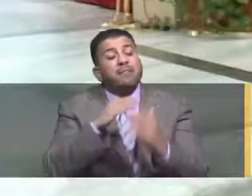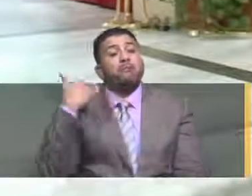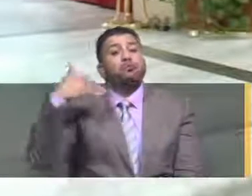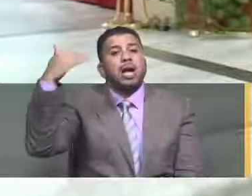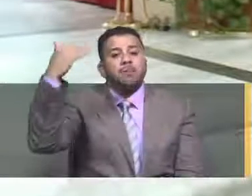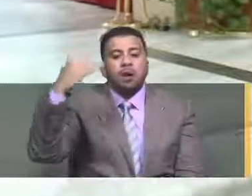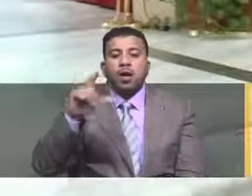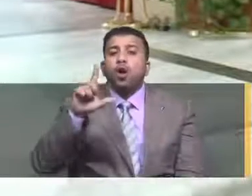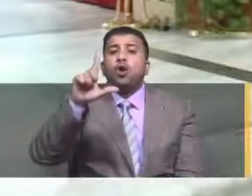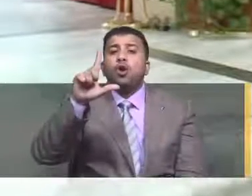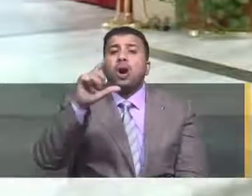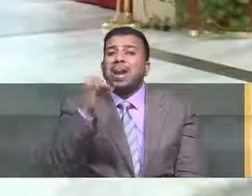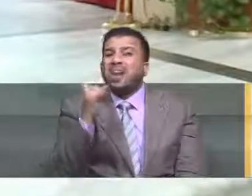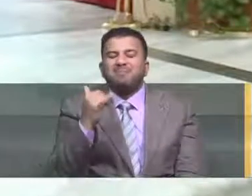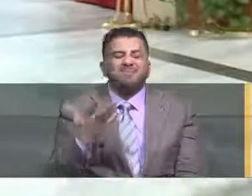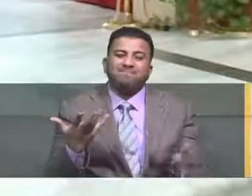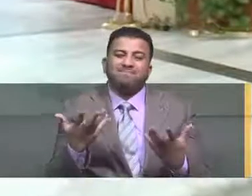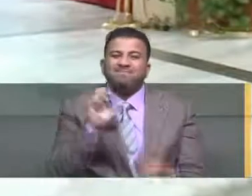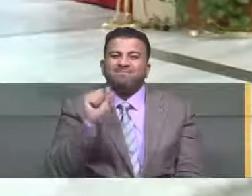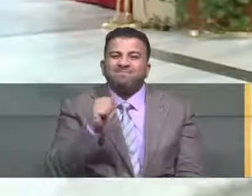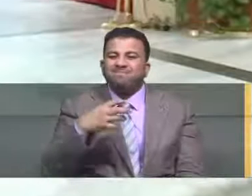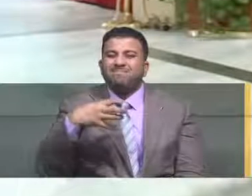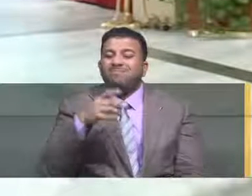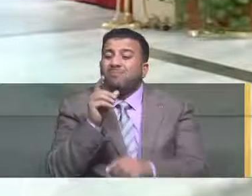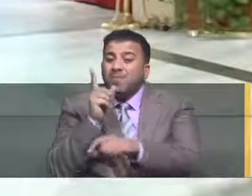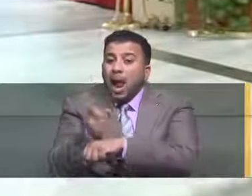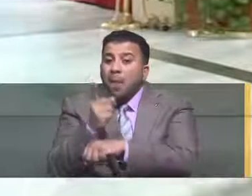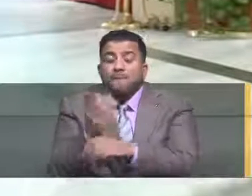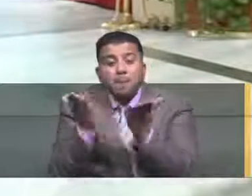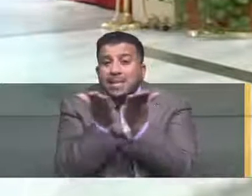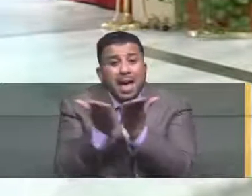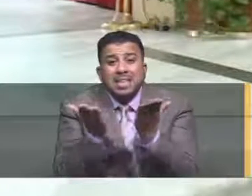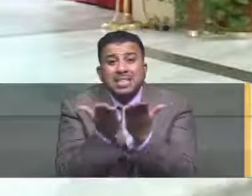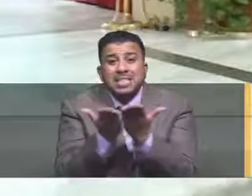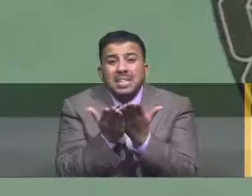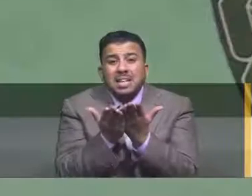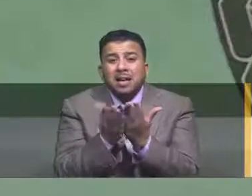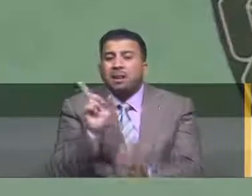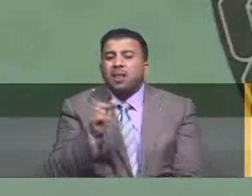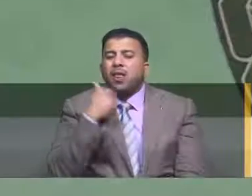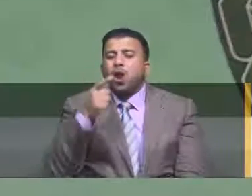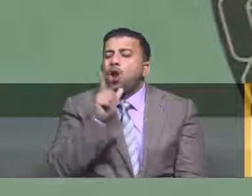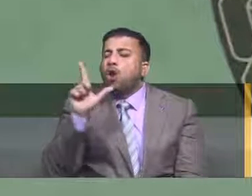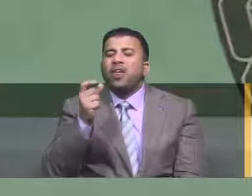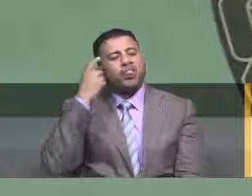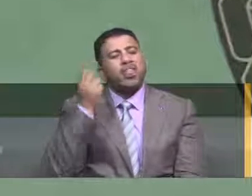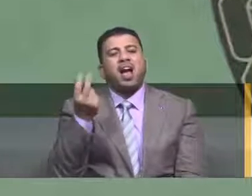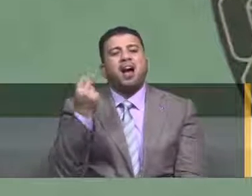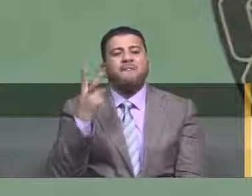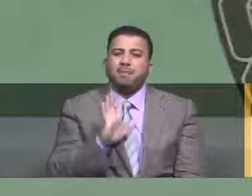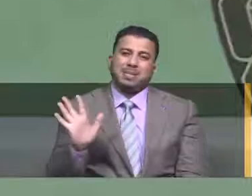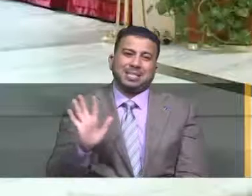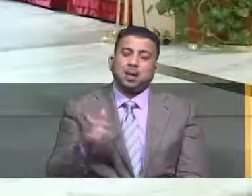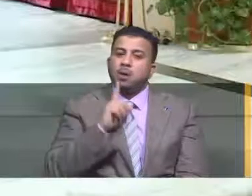مع الأسف تعلم في المدارس على أنها لغة ثقافة فقط، فنحتاج إلى